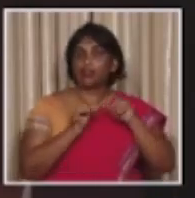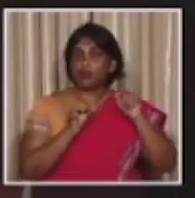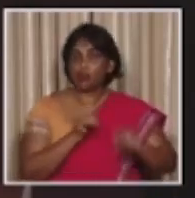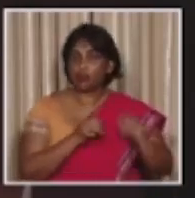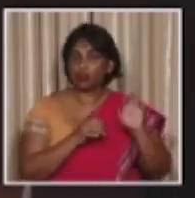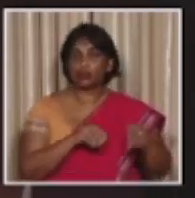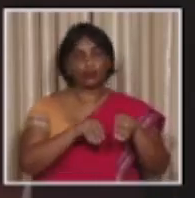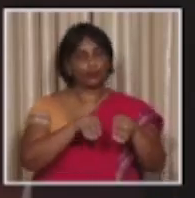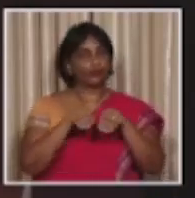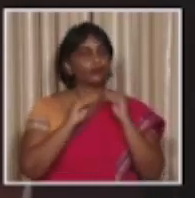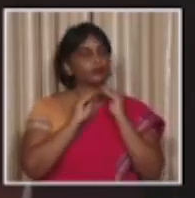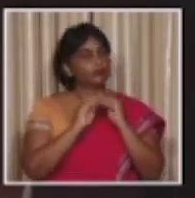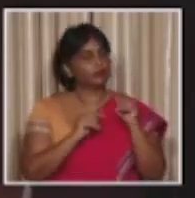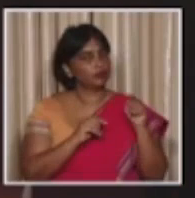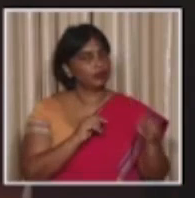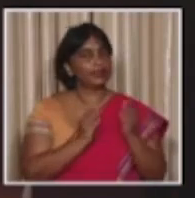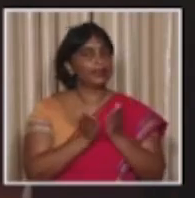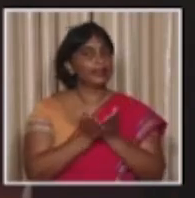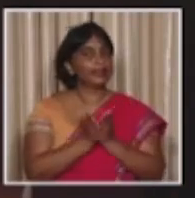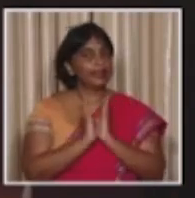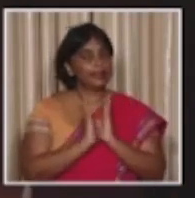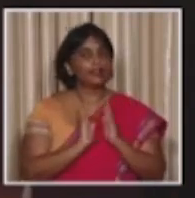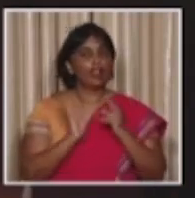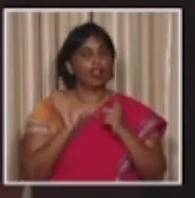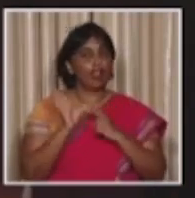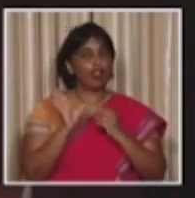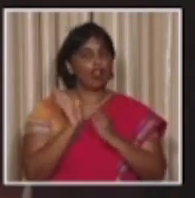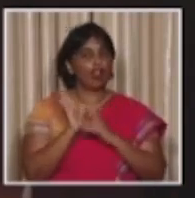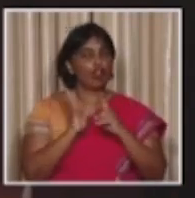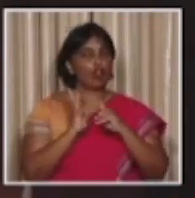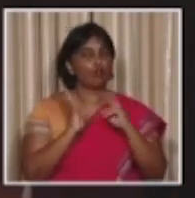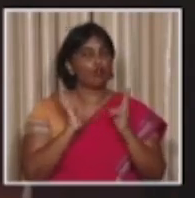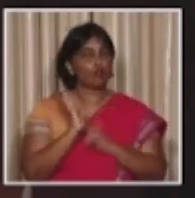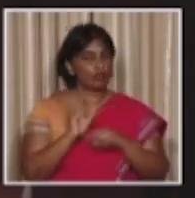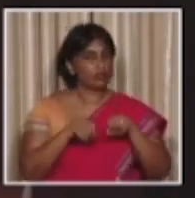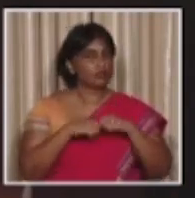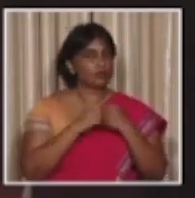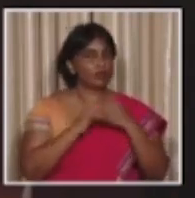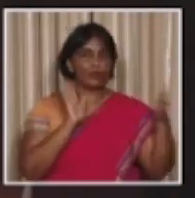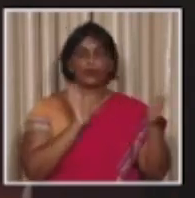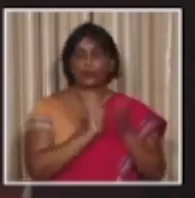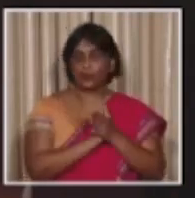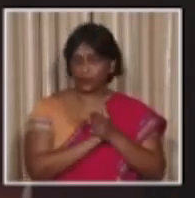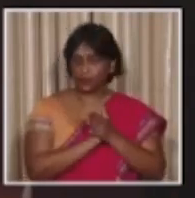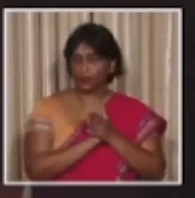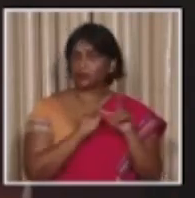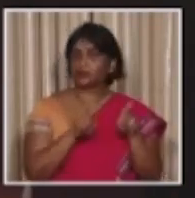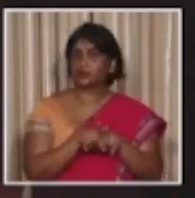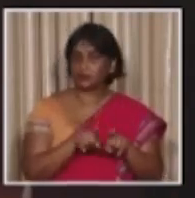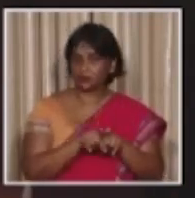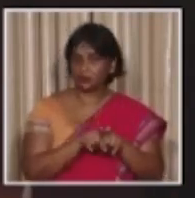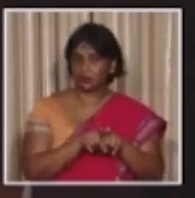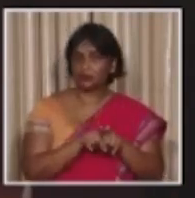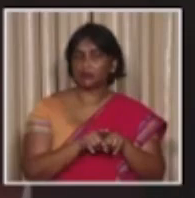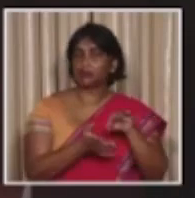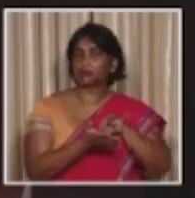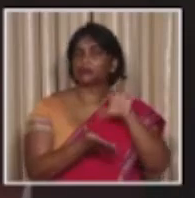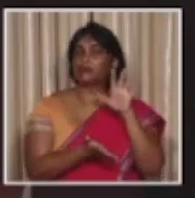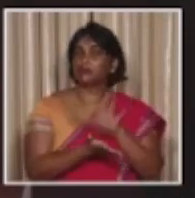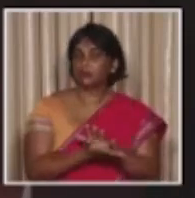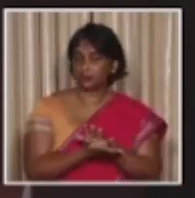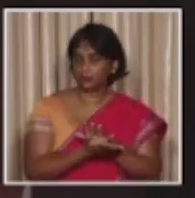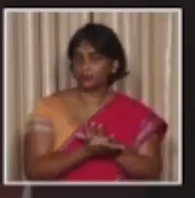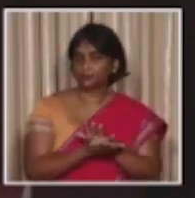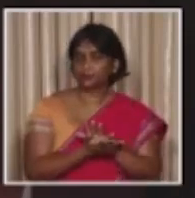අයත් ගොවිපළවල් ඉන්දියාවේ අමුල් සමාගම සමග ඒකාබද්ධ ව්‍යාපාර සමාගමක් වශයෙන් ස්ථාපිත